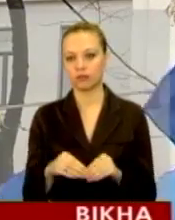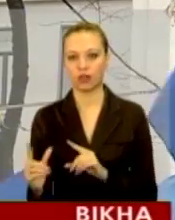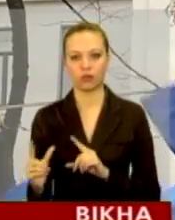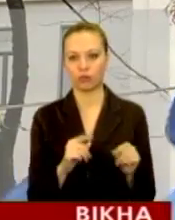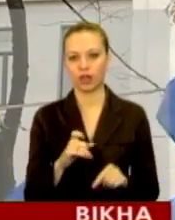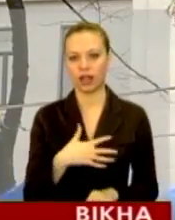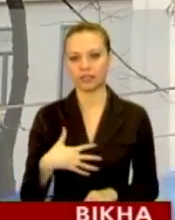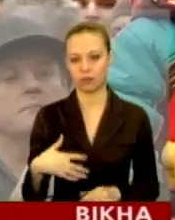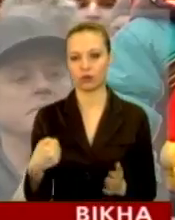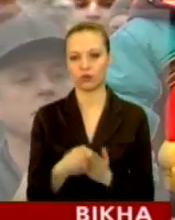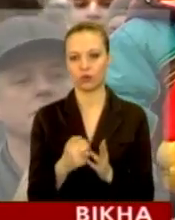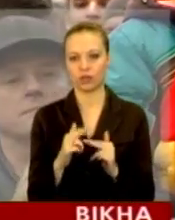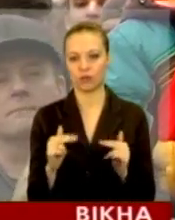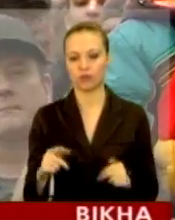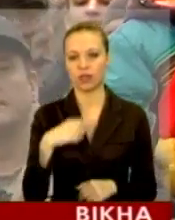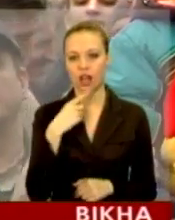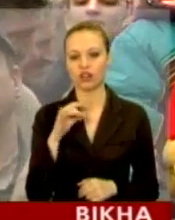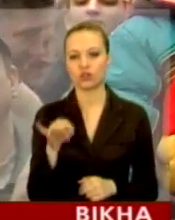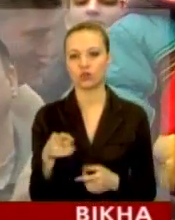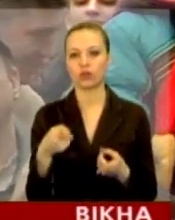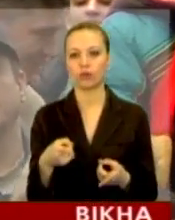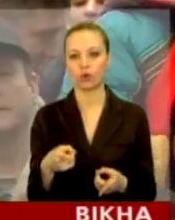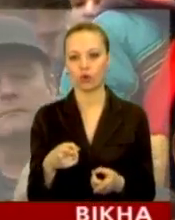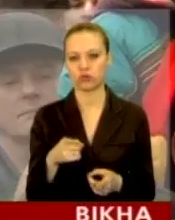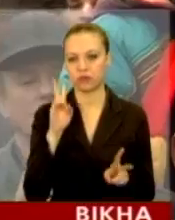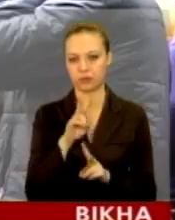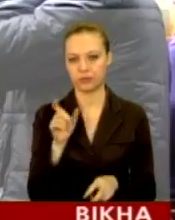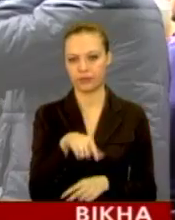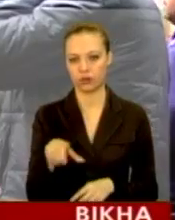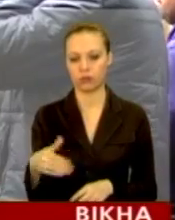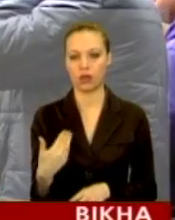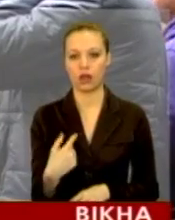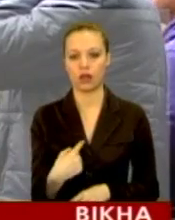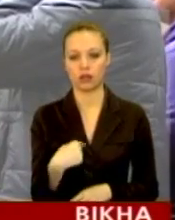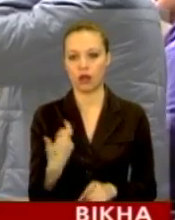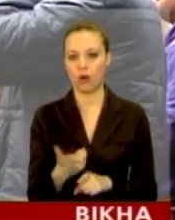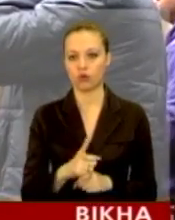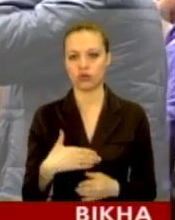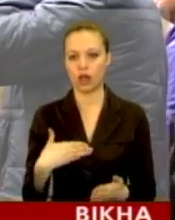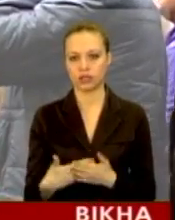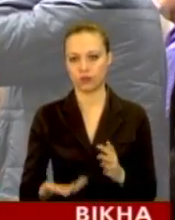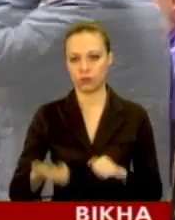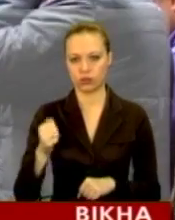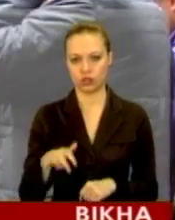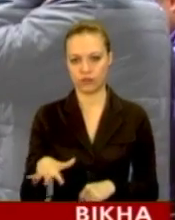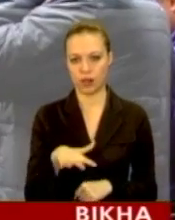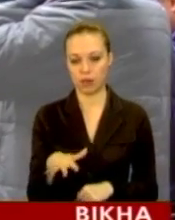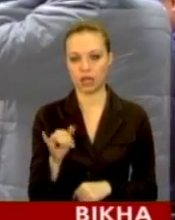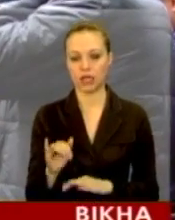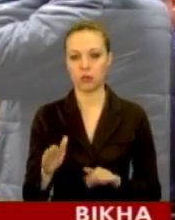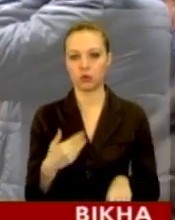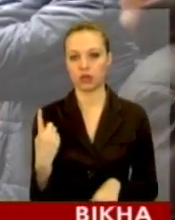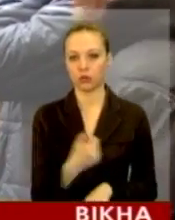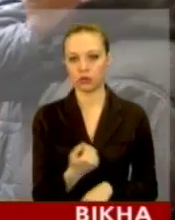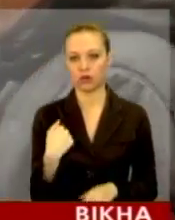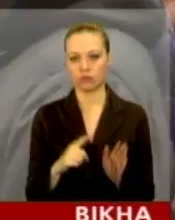поїхала з Євпаторії до Дніпропетровська. Каже, їй погрожували невідомі. Я дуже активно підтримувала Майдан. І останню неділю